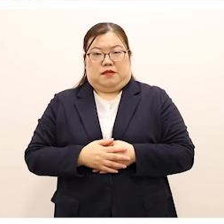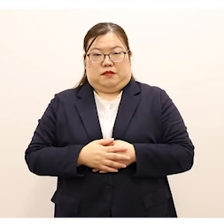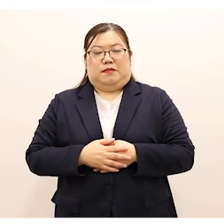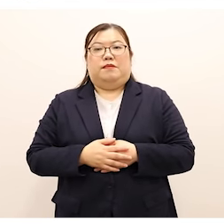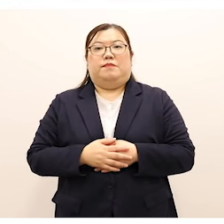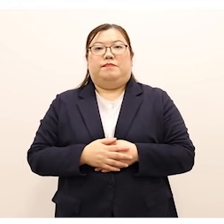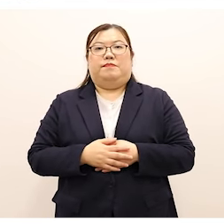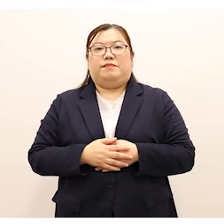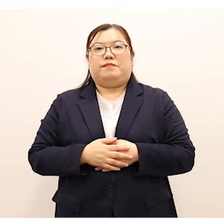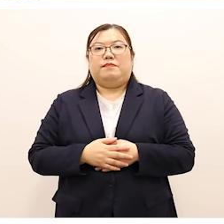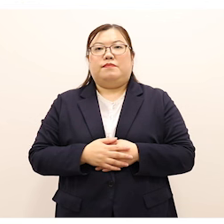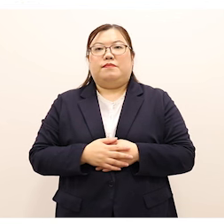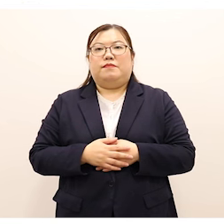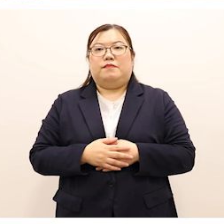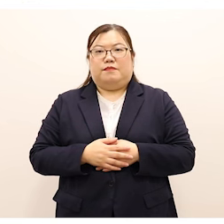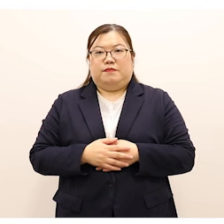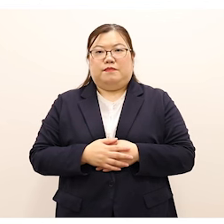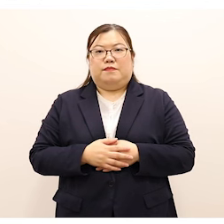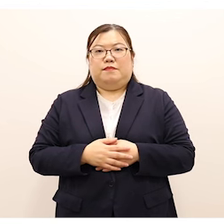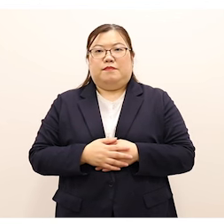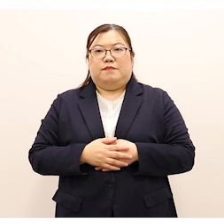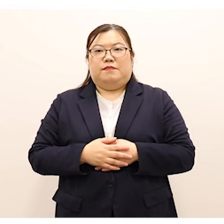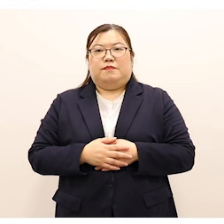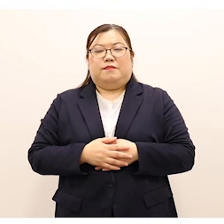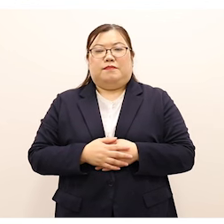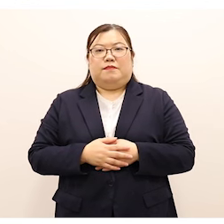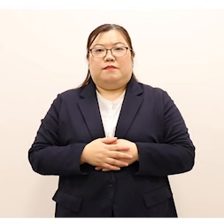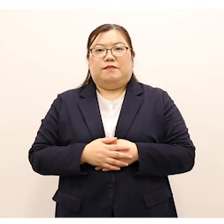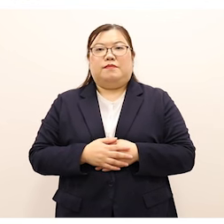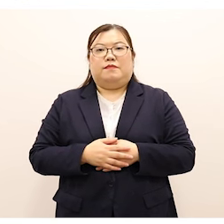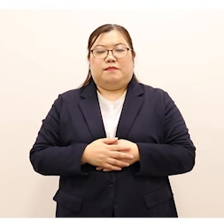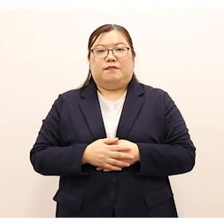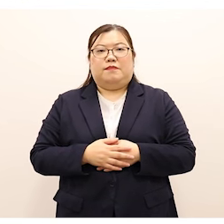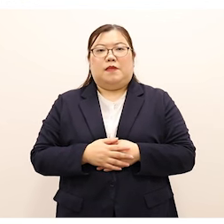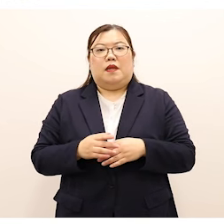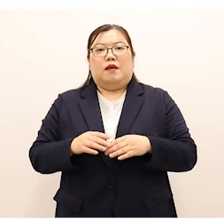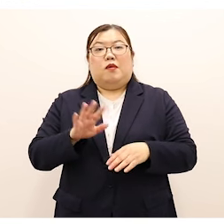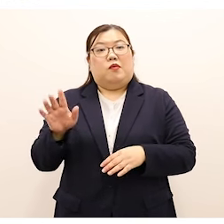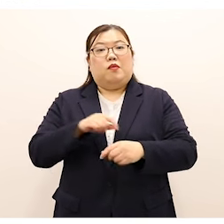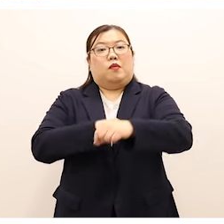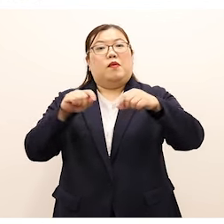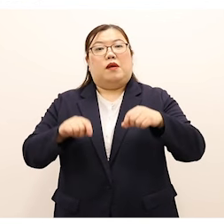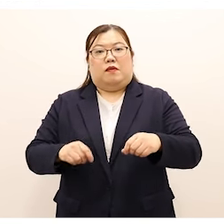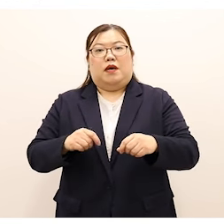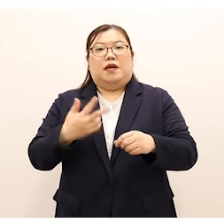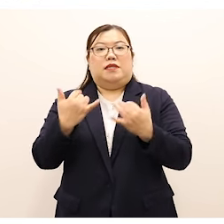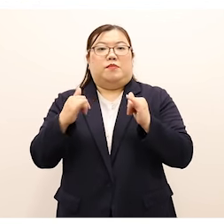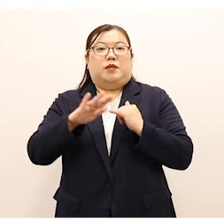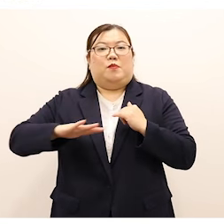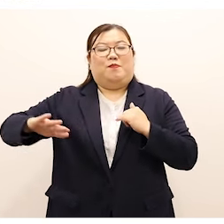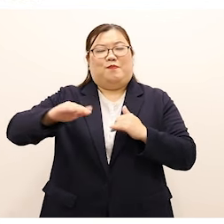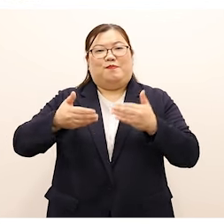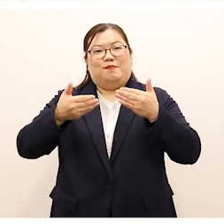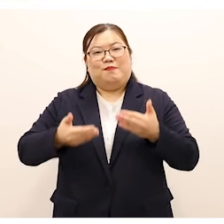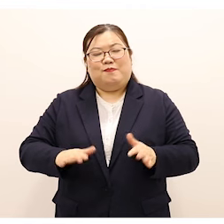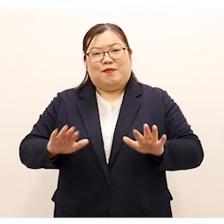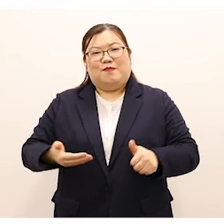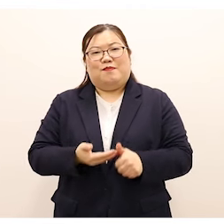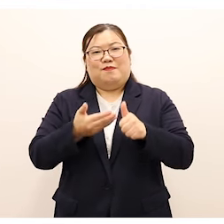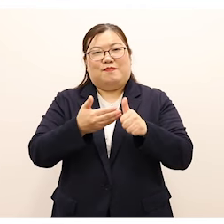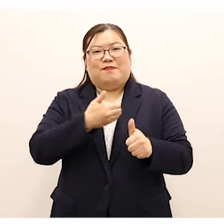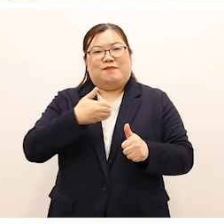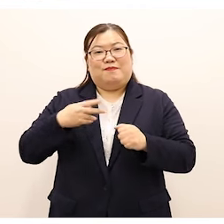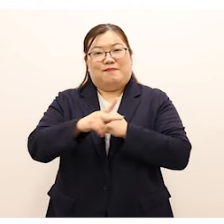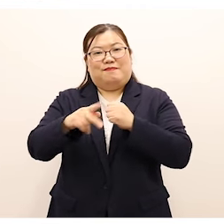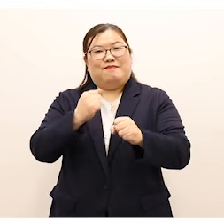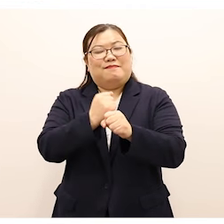連携協定締結についてでございます。この協定は、市民の皆様が安心して子育てでき、すべての子